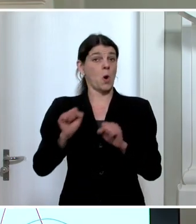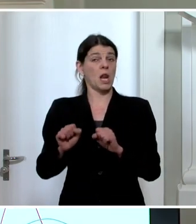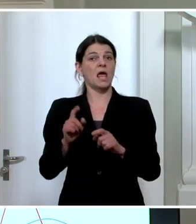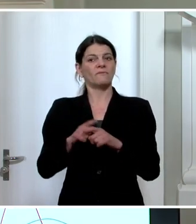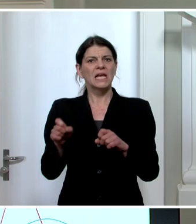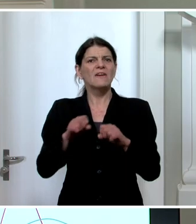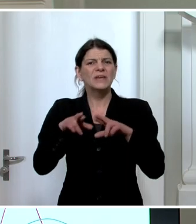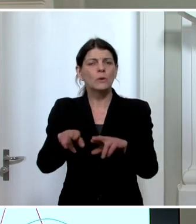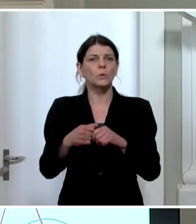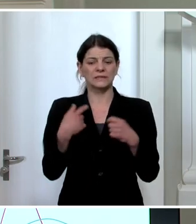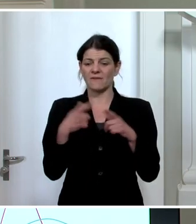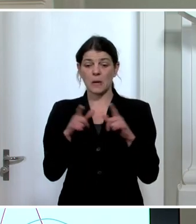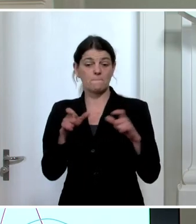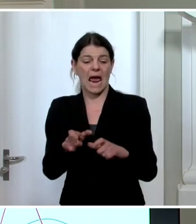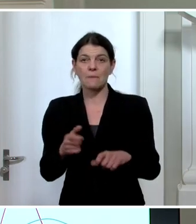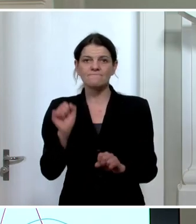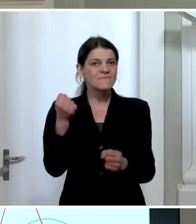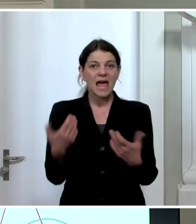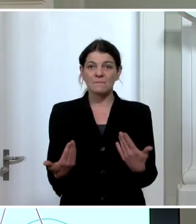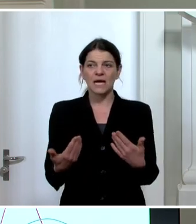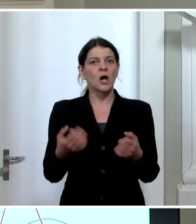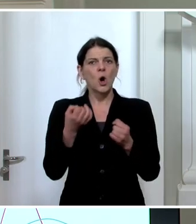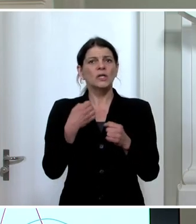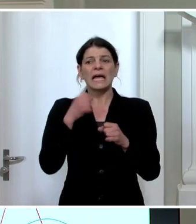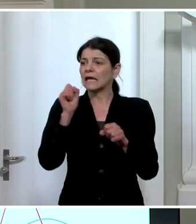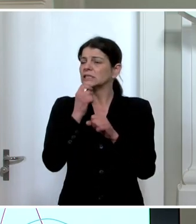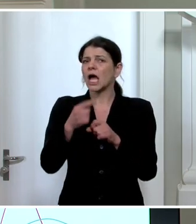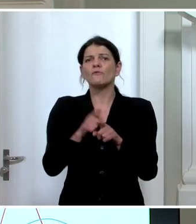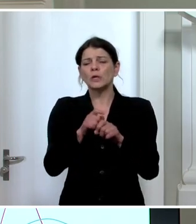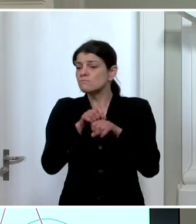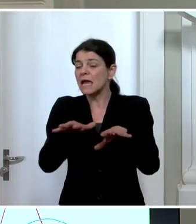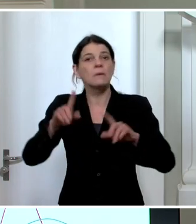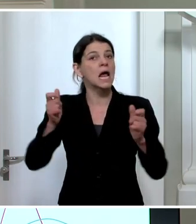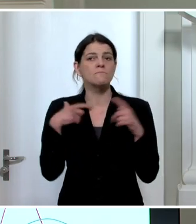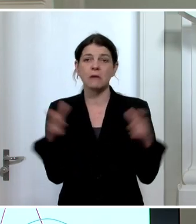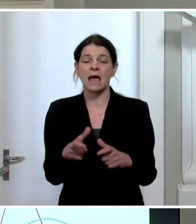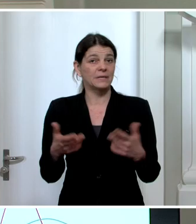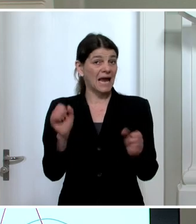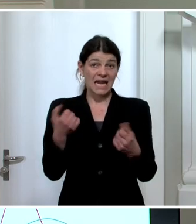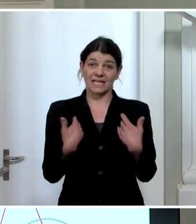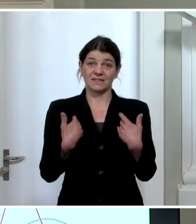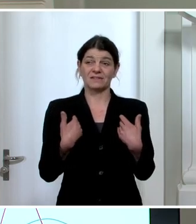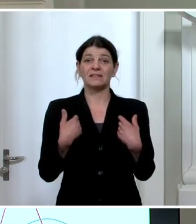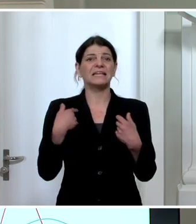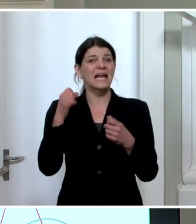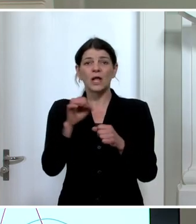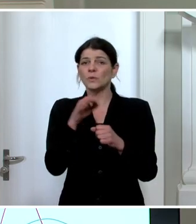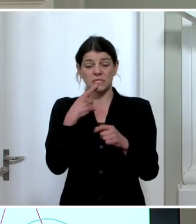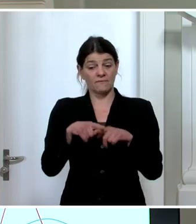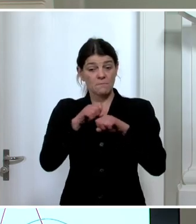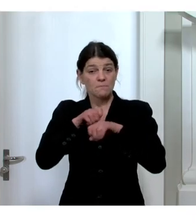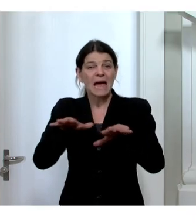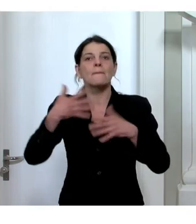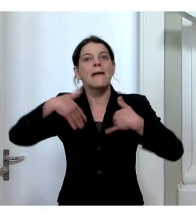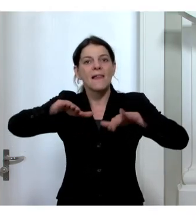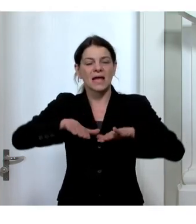dieses Virus einzudämmen oder seine Ausbreitung zu verhindern. Wir können nur noch seine Ausbreitung verlangsamen.